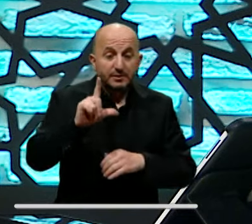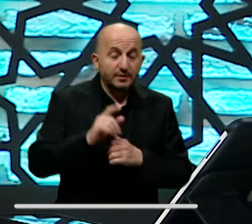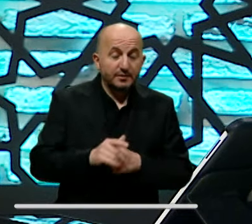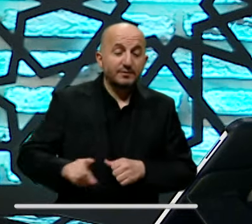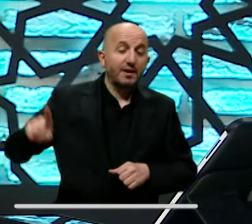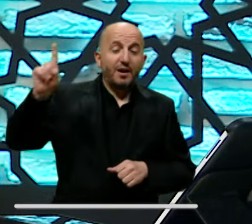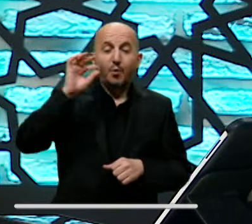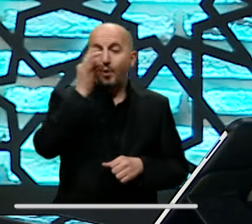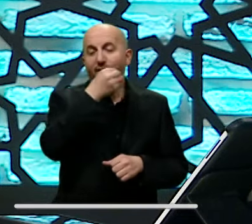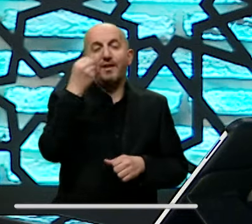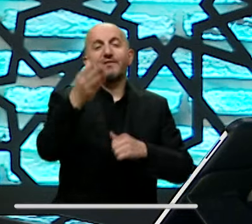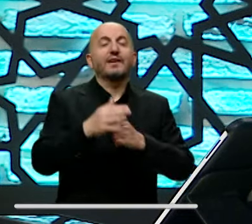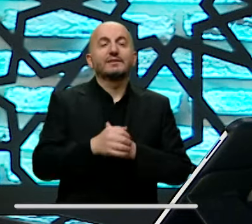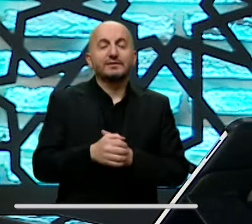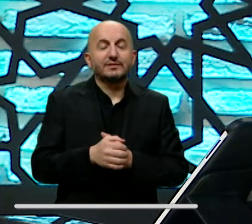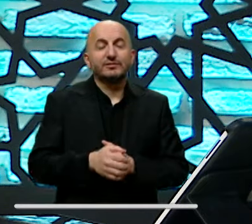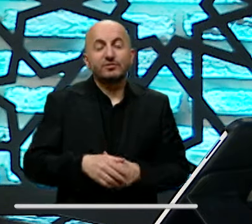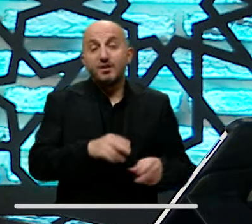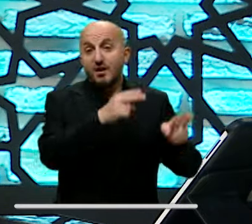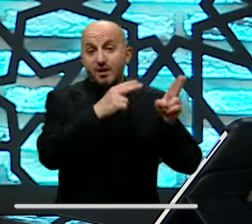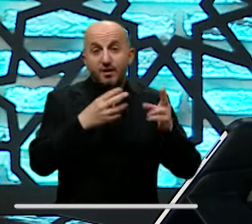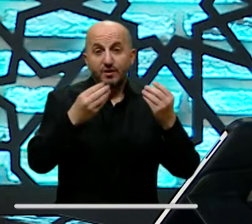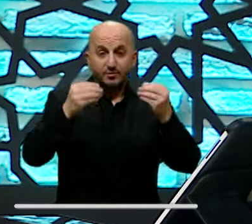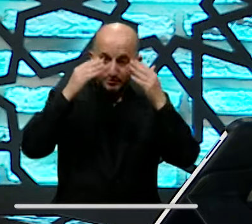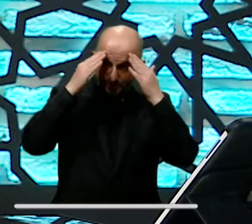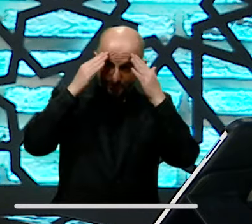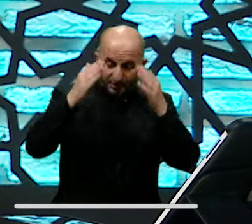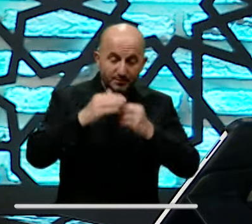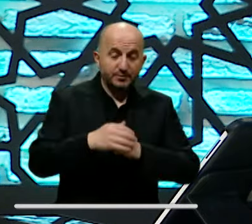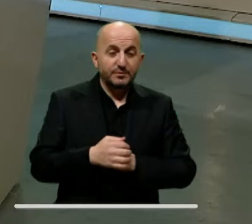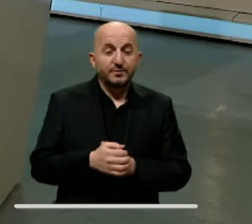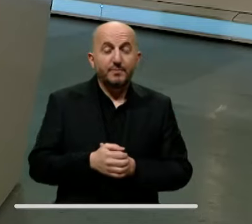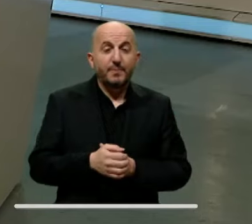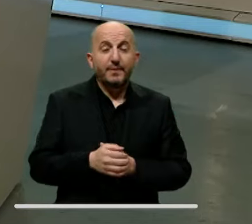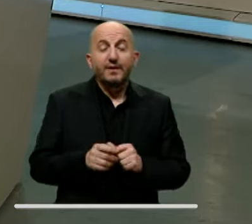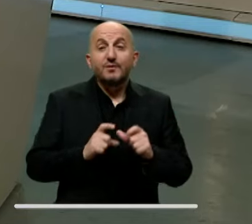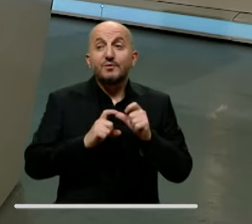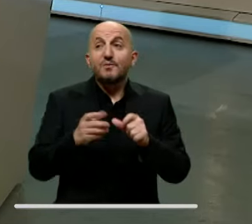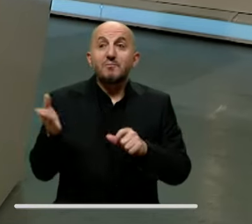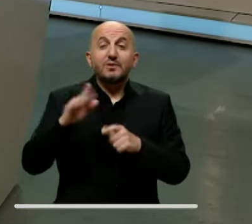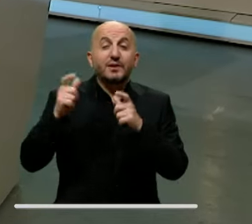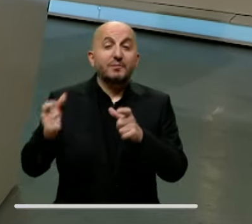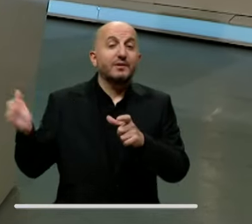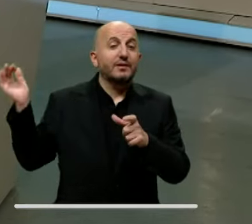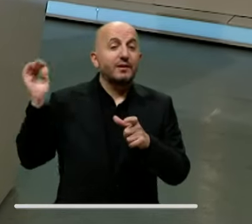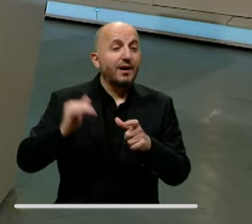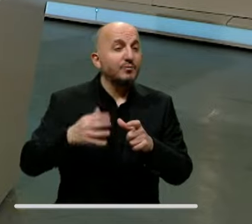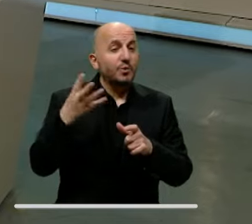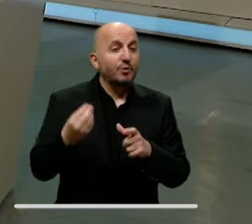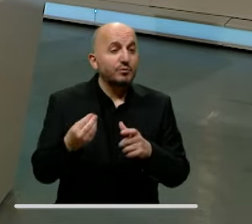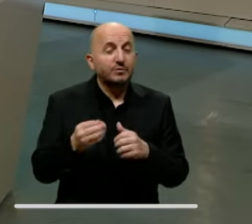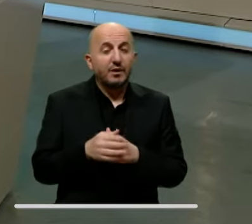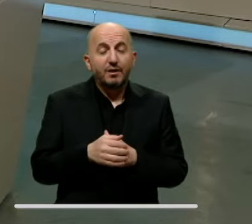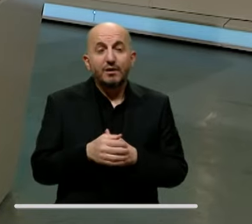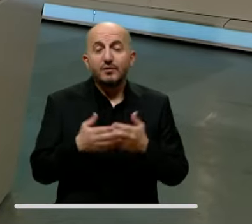Cenabı Allah kolaylıklar versin Çanakkale'ye çok çok selam ediyoruz Dua bekleriz şimdi soru başka bir yerden gelmiş olsa Eee daha